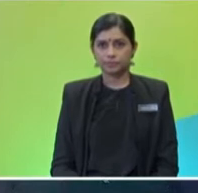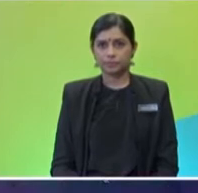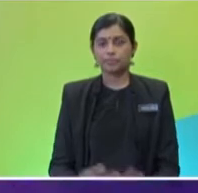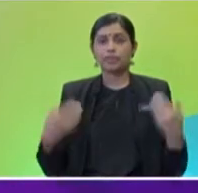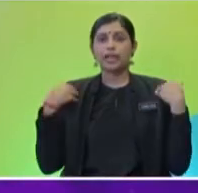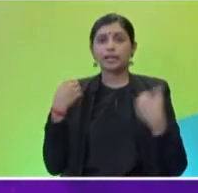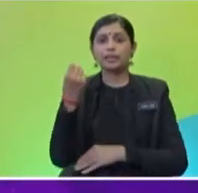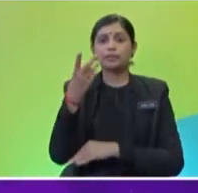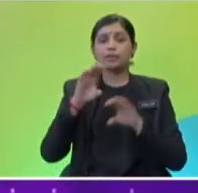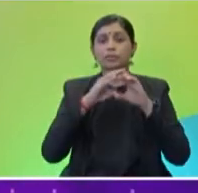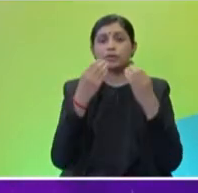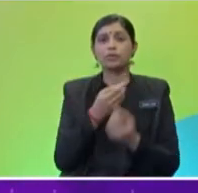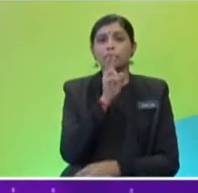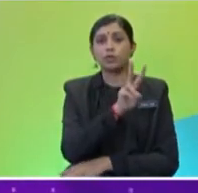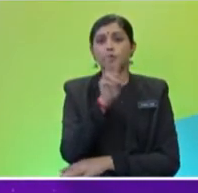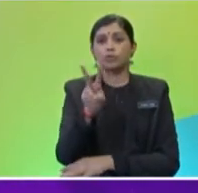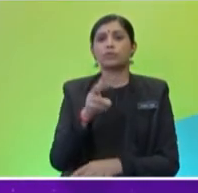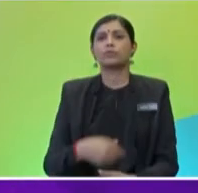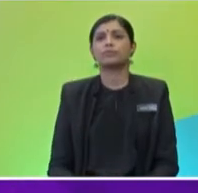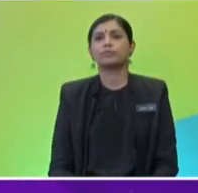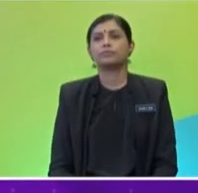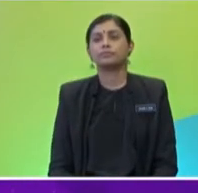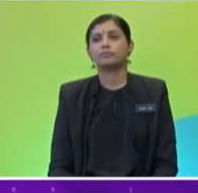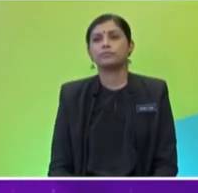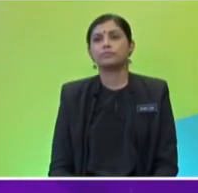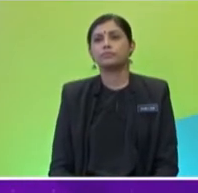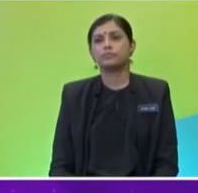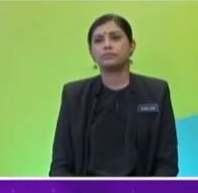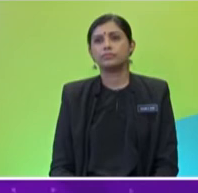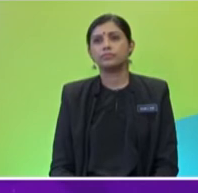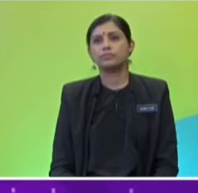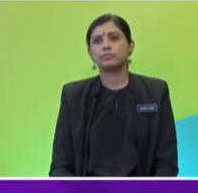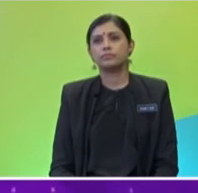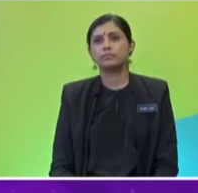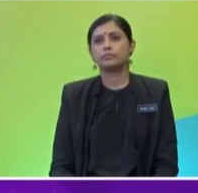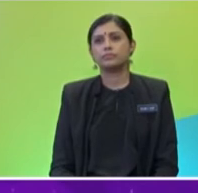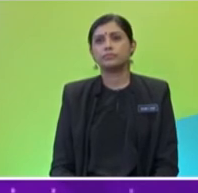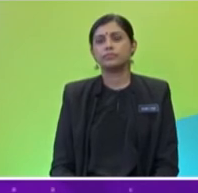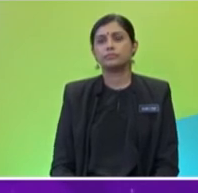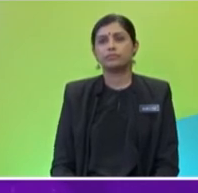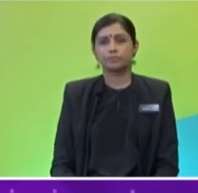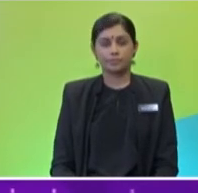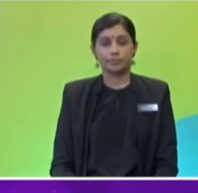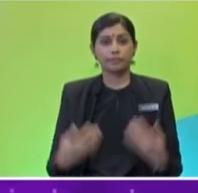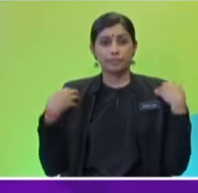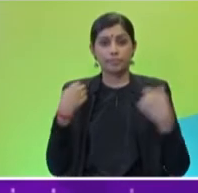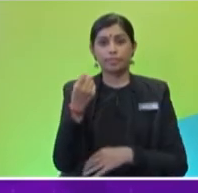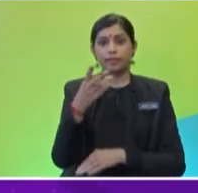berapa kumpulan dua-dua? Ha. Dengan pantas, sila tulis. Ada berapa? Ada berapa? Sila angkat.